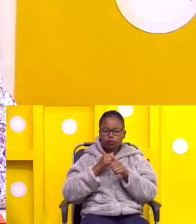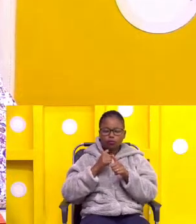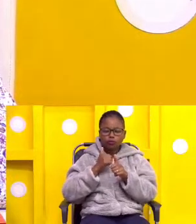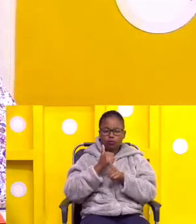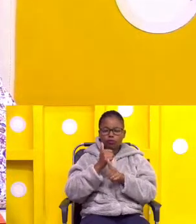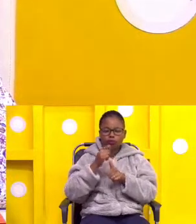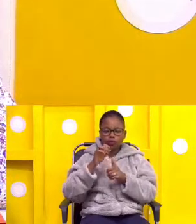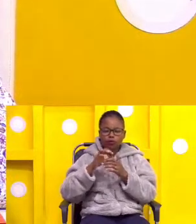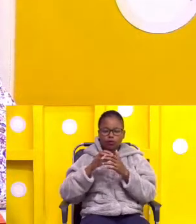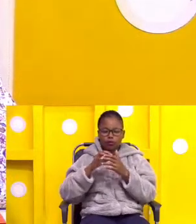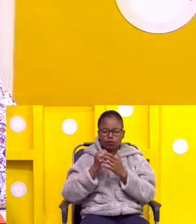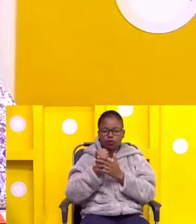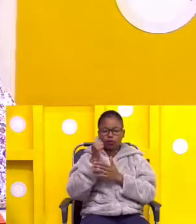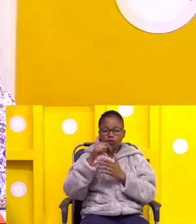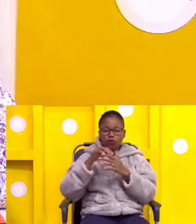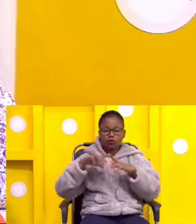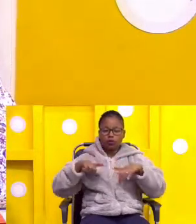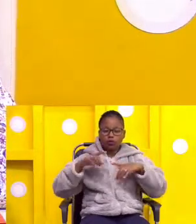agakubira